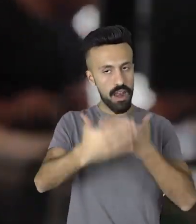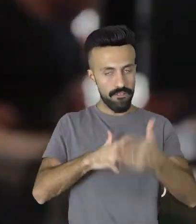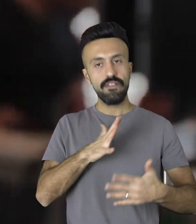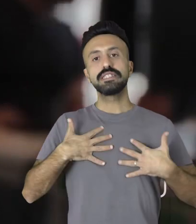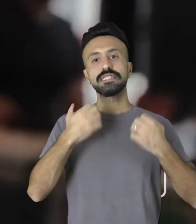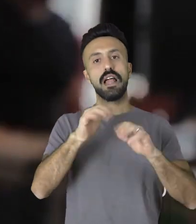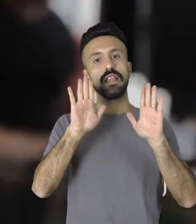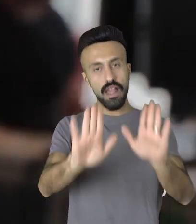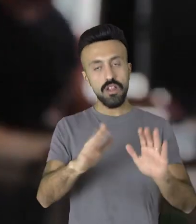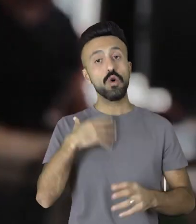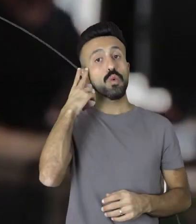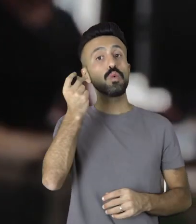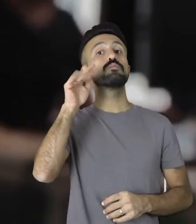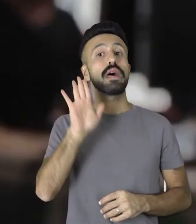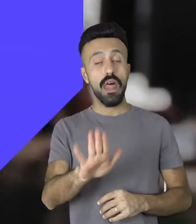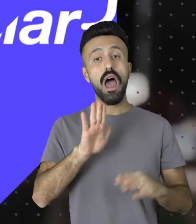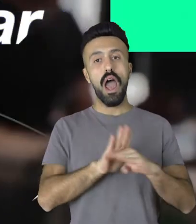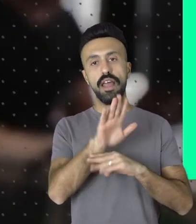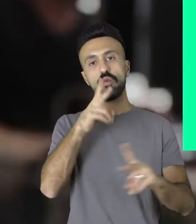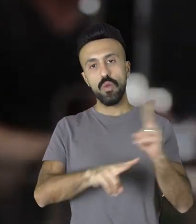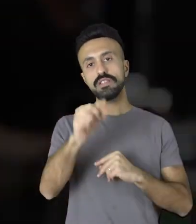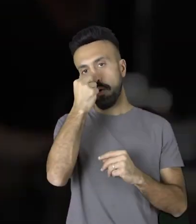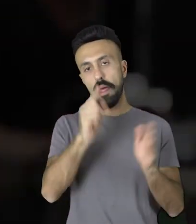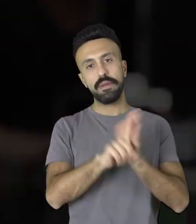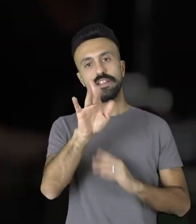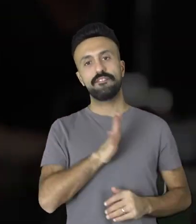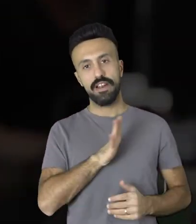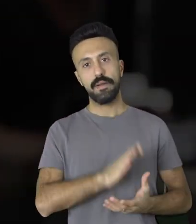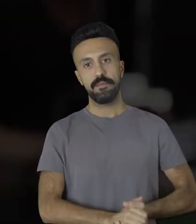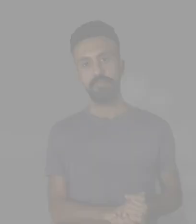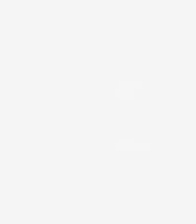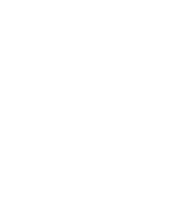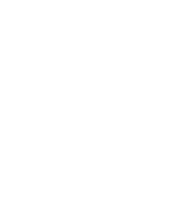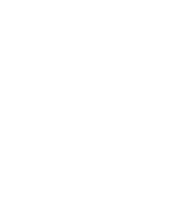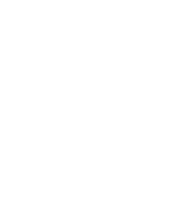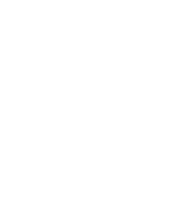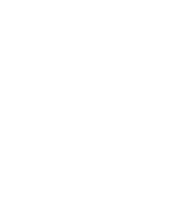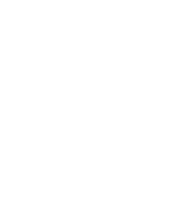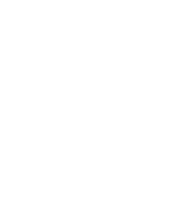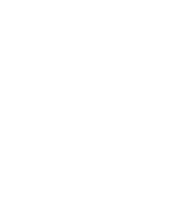gündeminde buluşuncaya dek sağlıkla kalın ve unutmayın, hayat ulaşınca başlar.